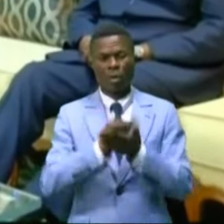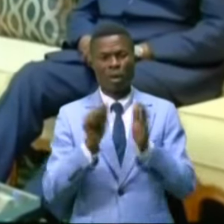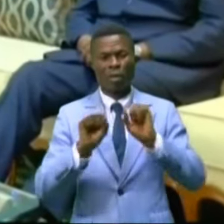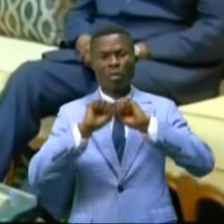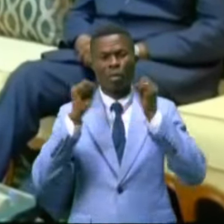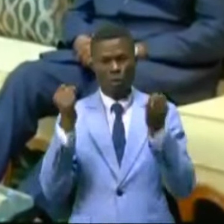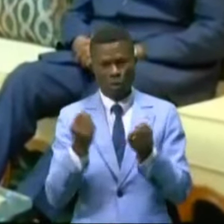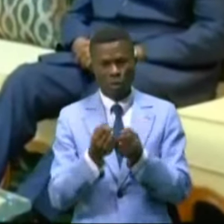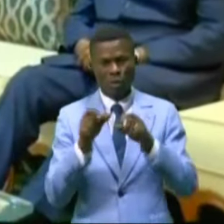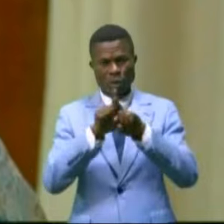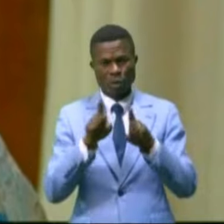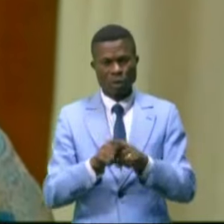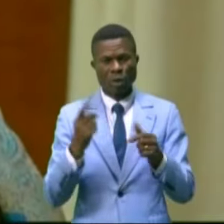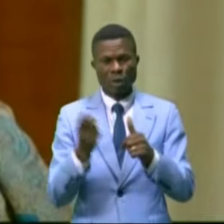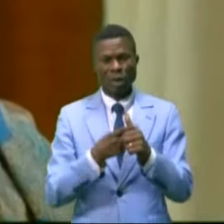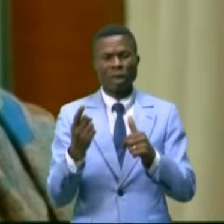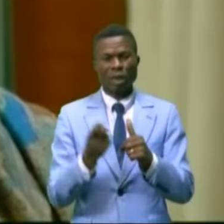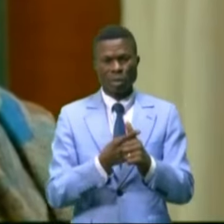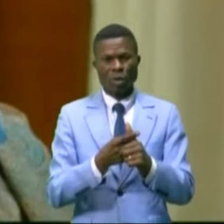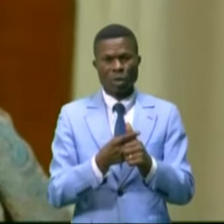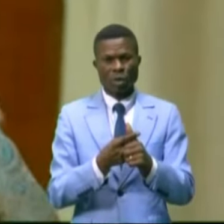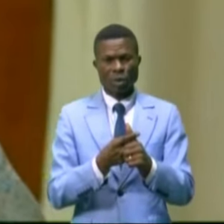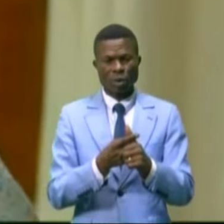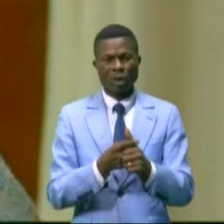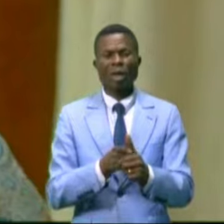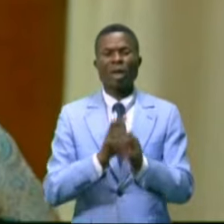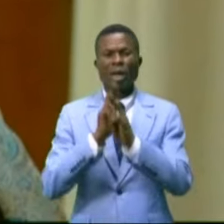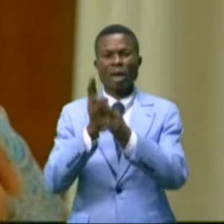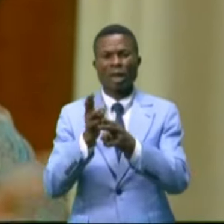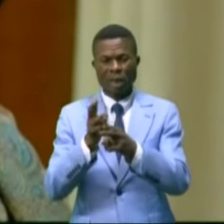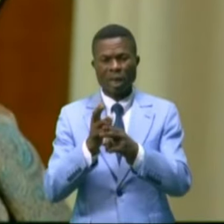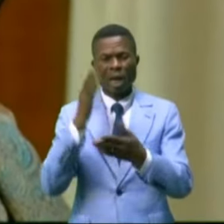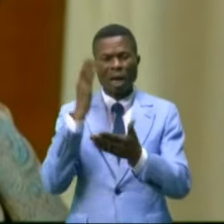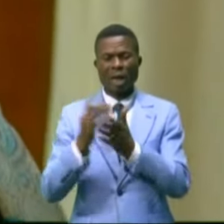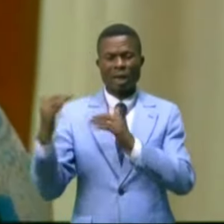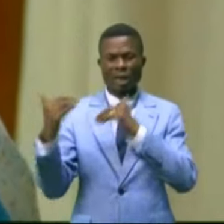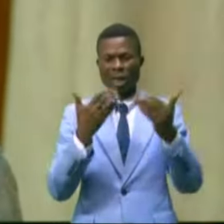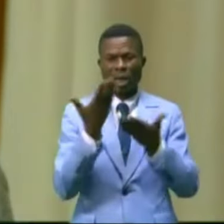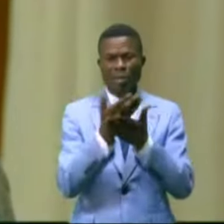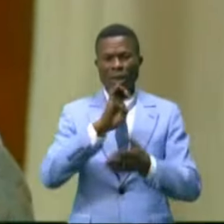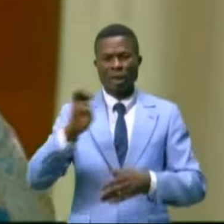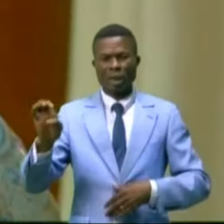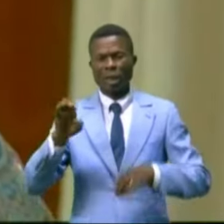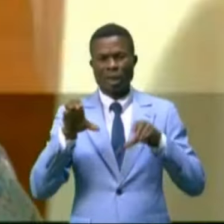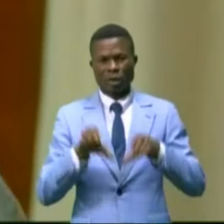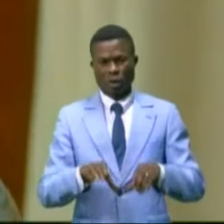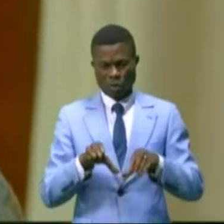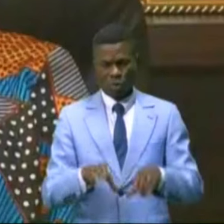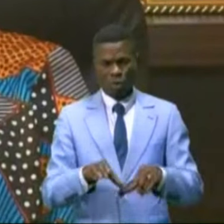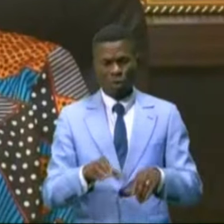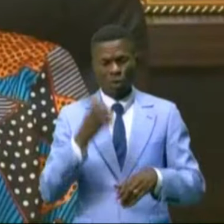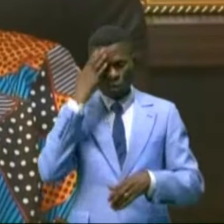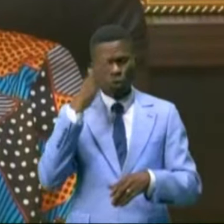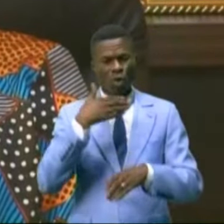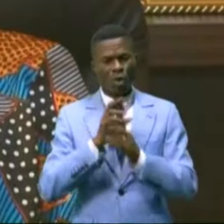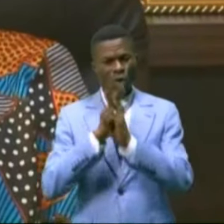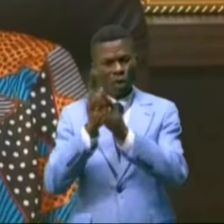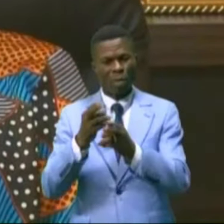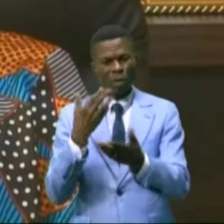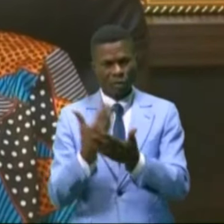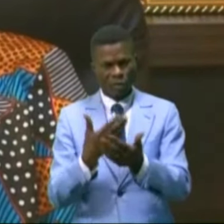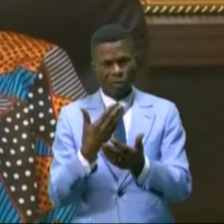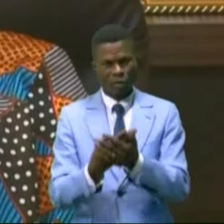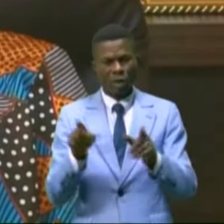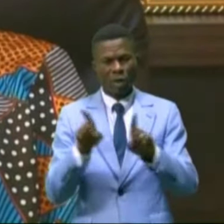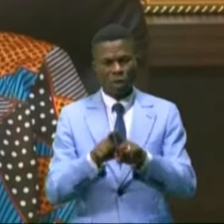social et surtout de pouvoir agir par rapport à la guerre qui se trouve dans l'est du pays et nous savons qu'elle va agir